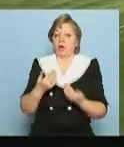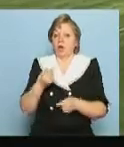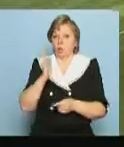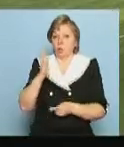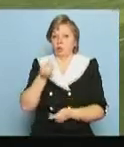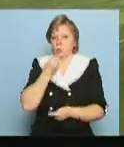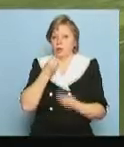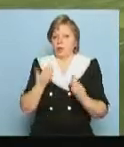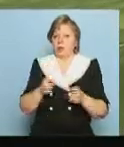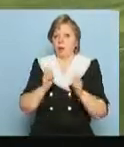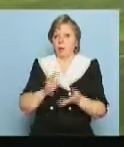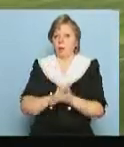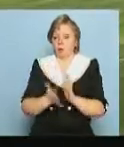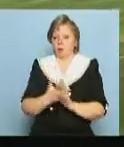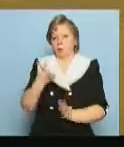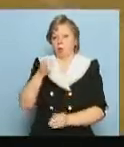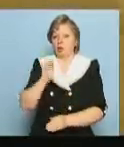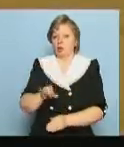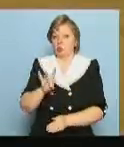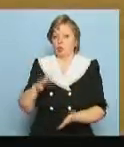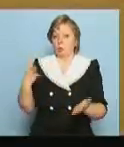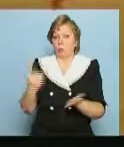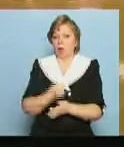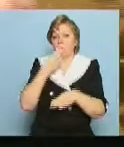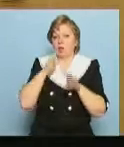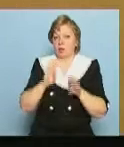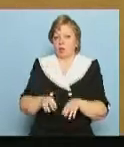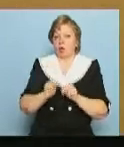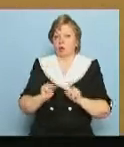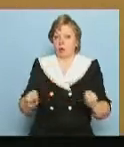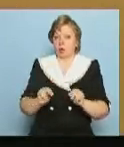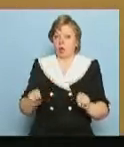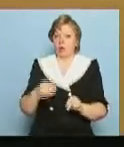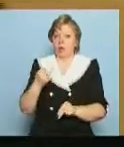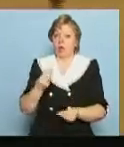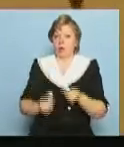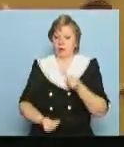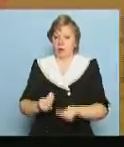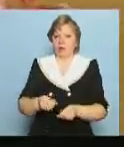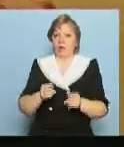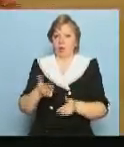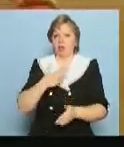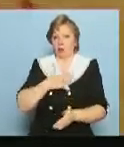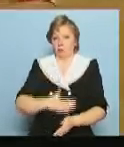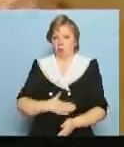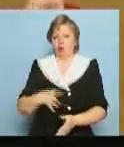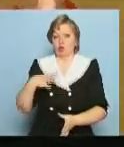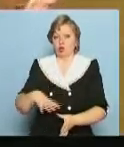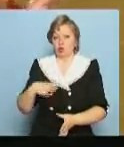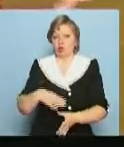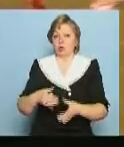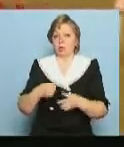как положено, 500 000 рублей на это найдутся. В остальном игроки и тренеры всем довольны и ждут болельщиков на стадионе. В первую очередь